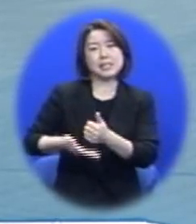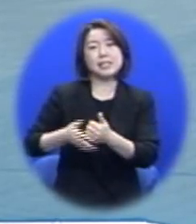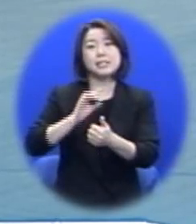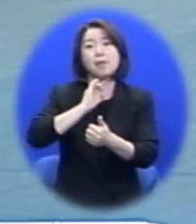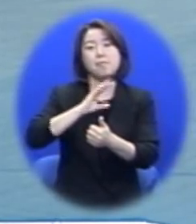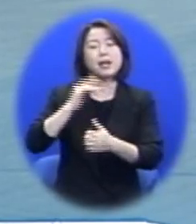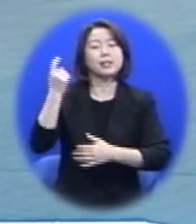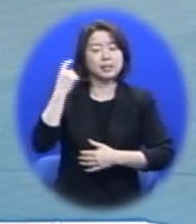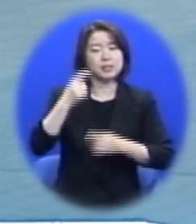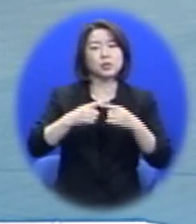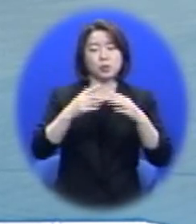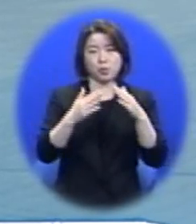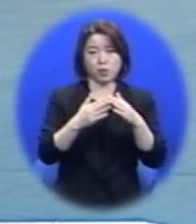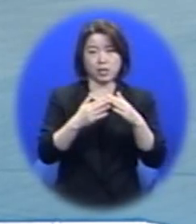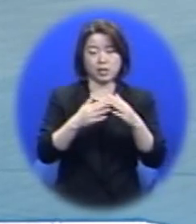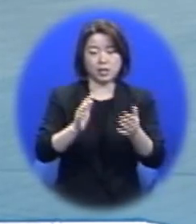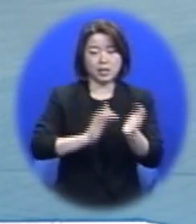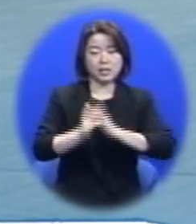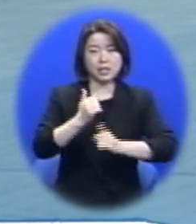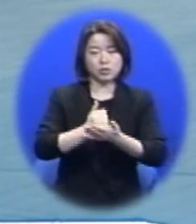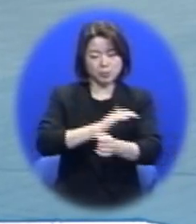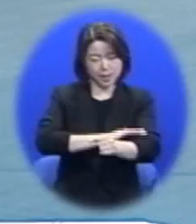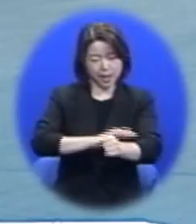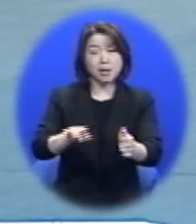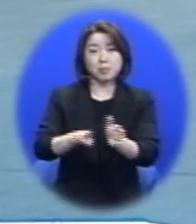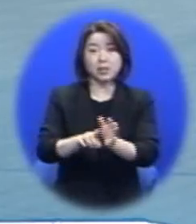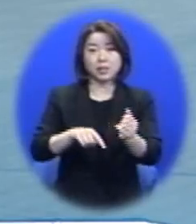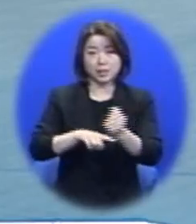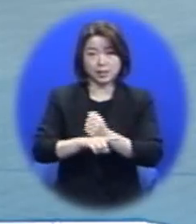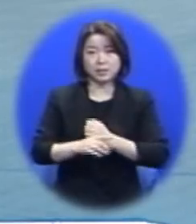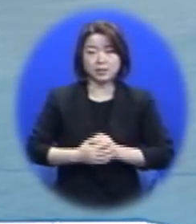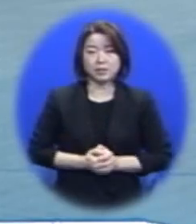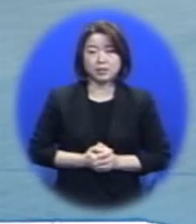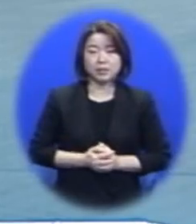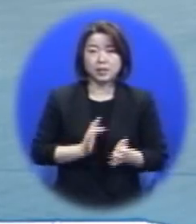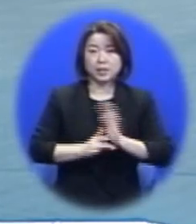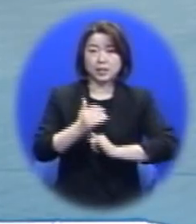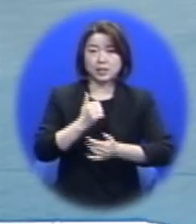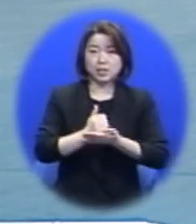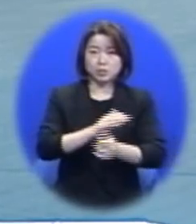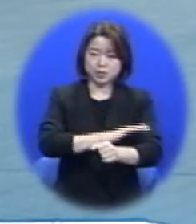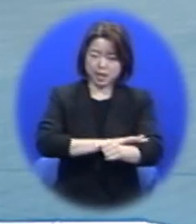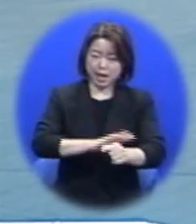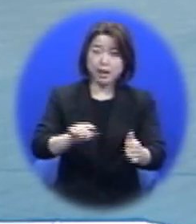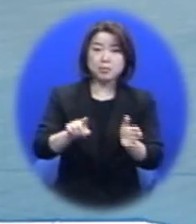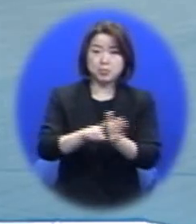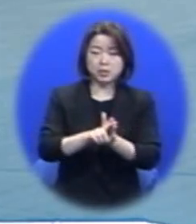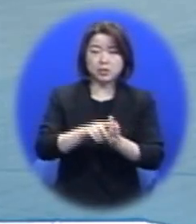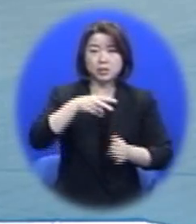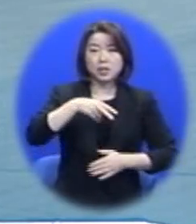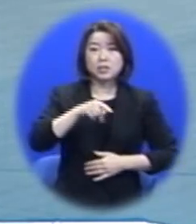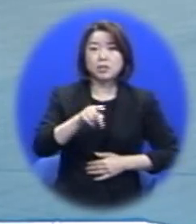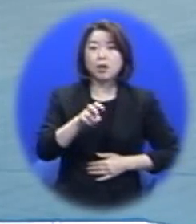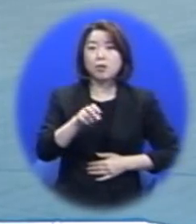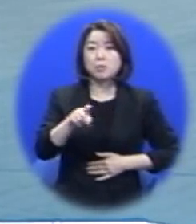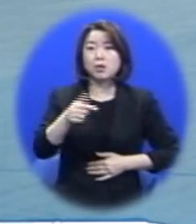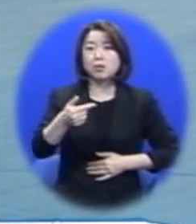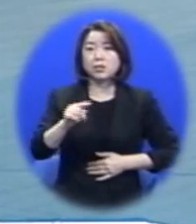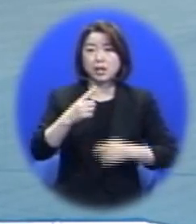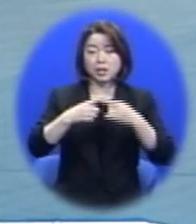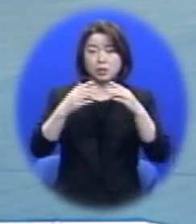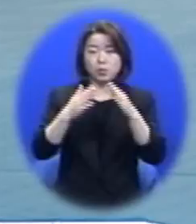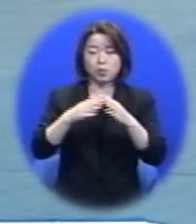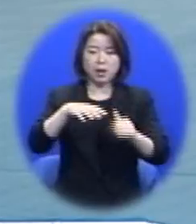교회입니다. 예수를 잘 믿었다는 거죠. 근데 예수를 잘 믿은 서머나 교회에 핍박이 심했고